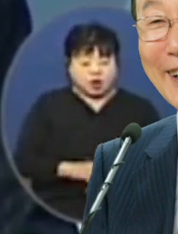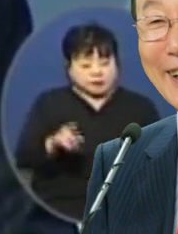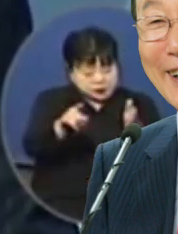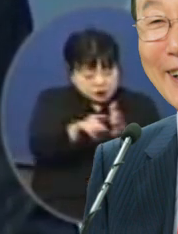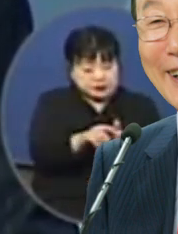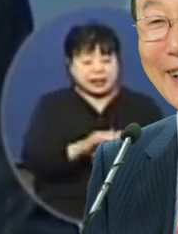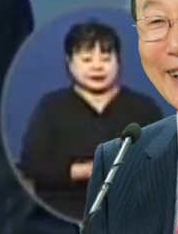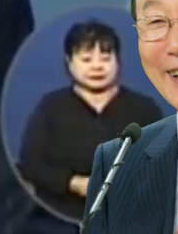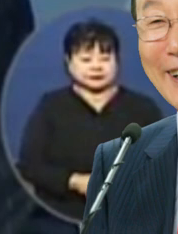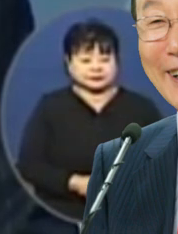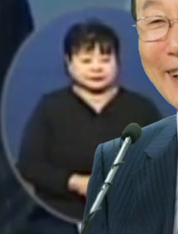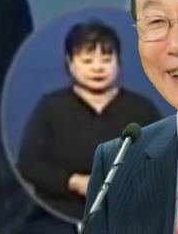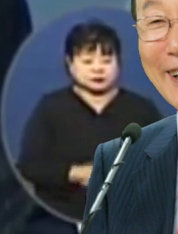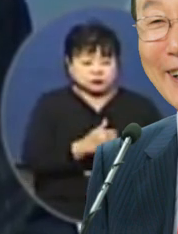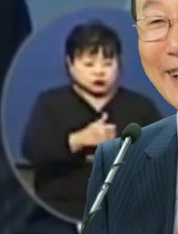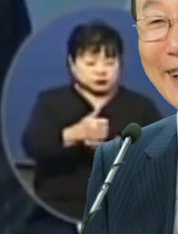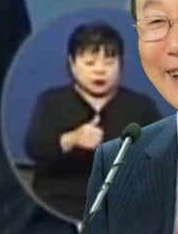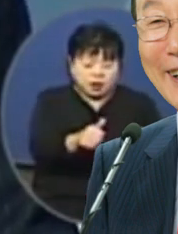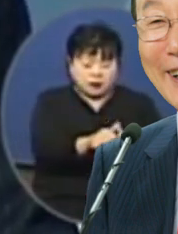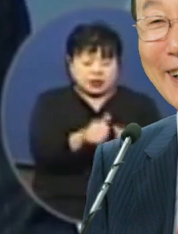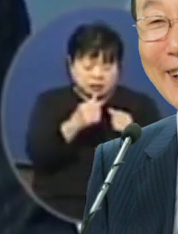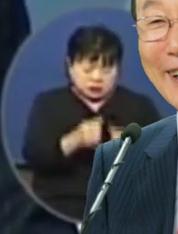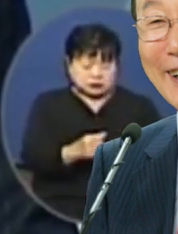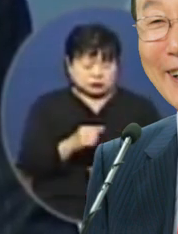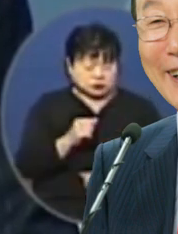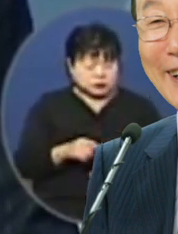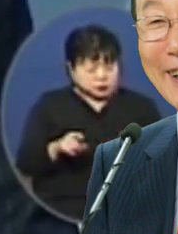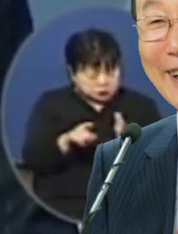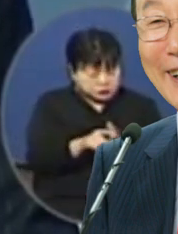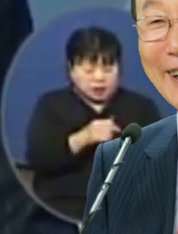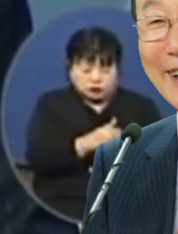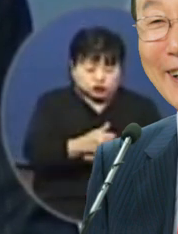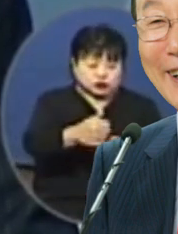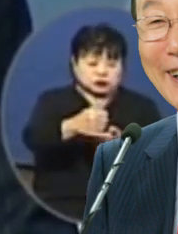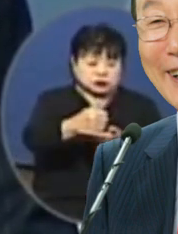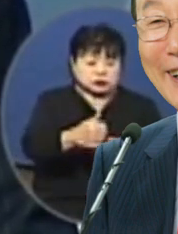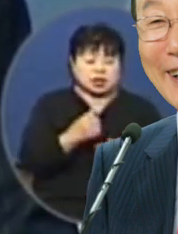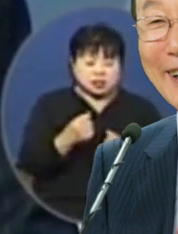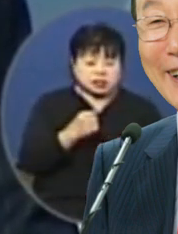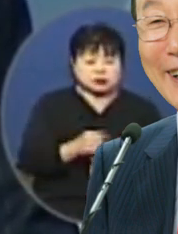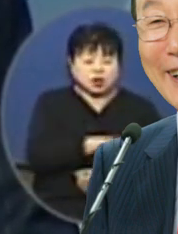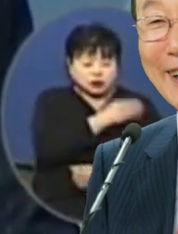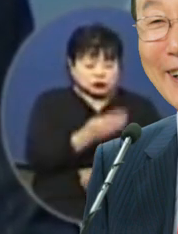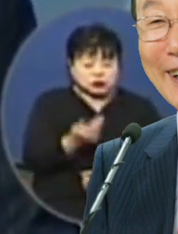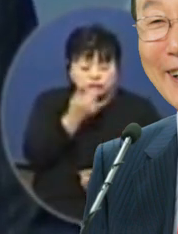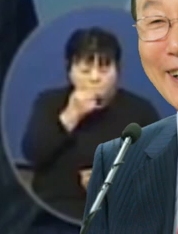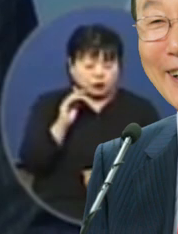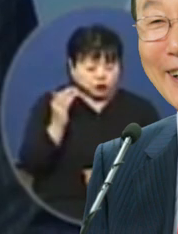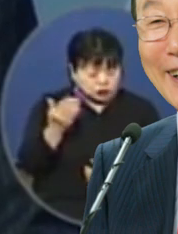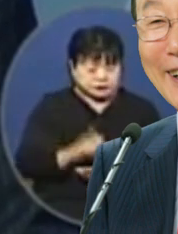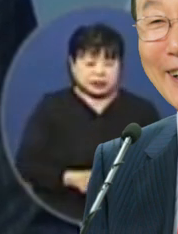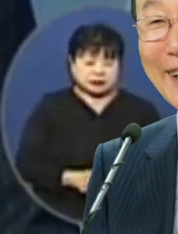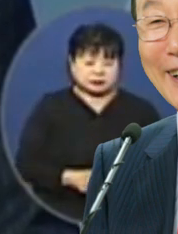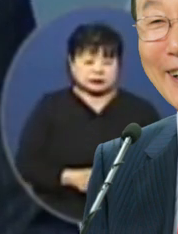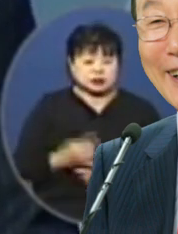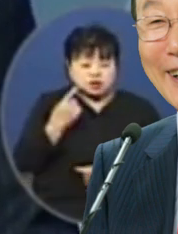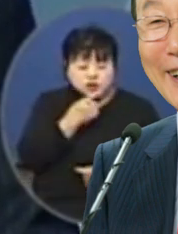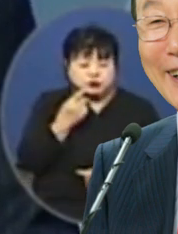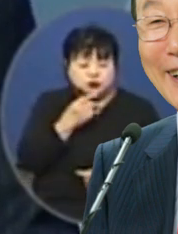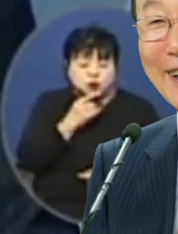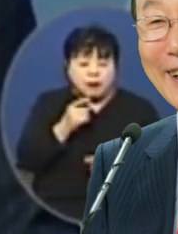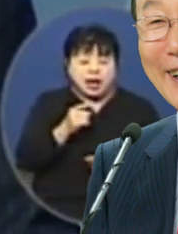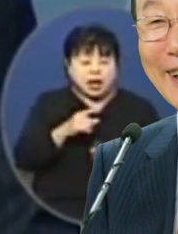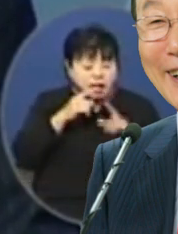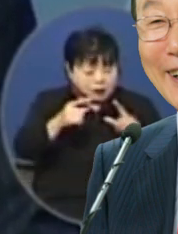믿습니다. 주님이 나와 같이 계시고 말고요. 주님은 나의 힘이요 능력이요 생명이 되십니다. 입술로